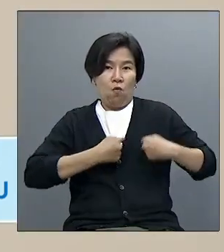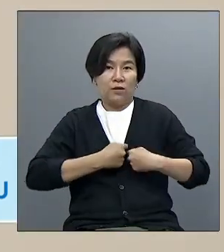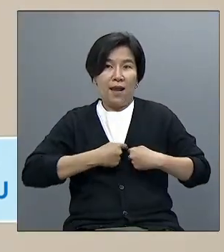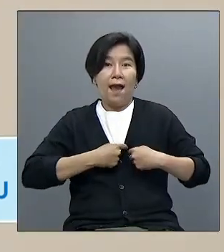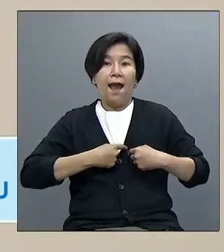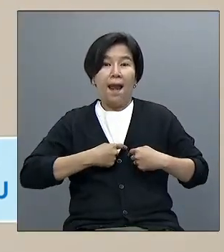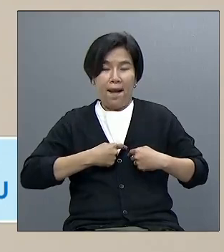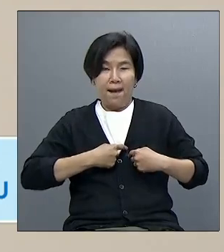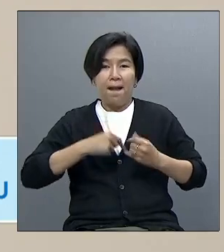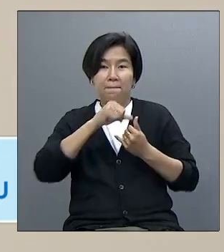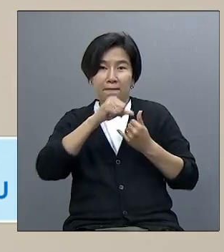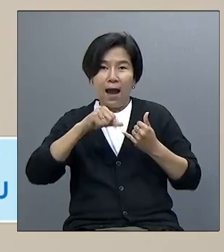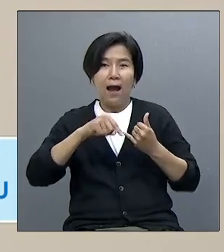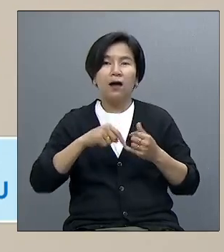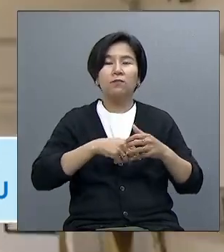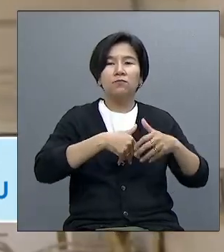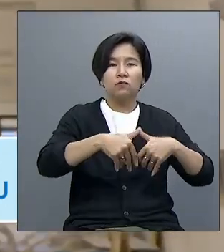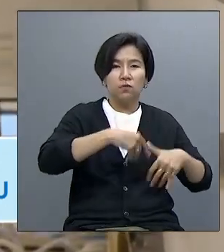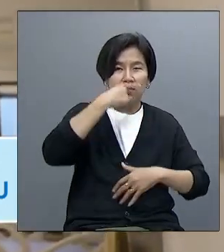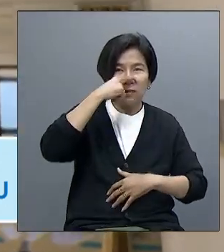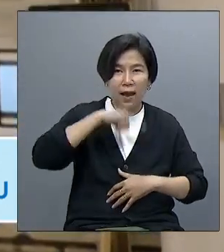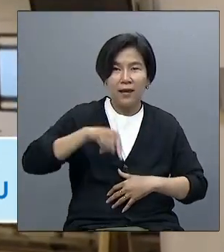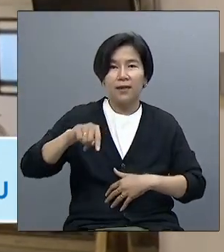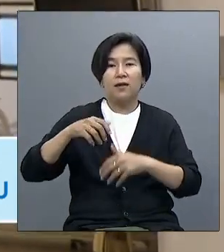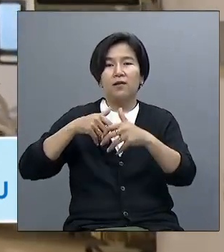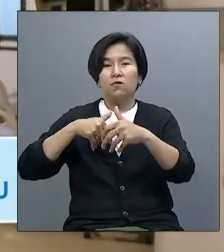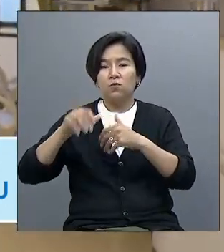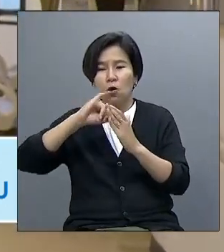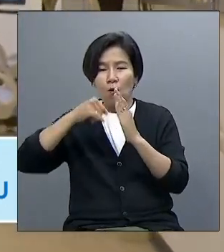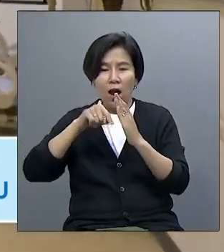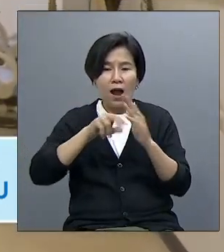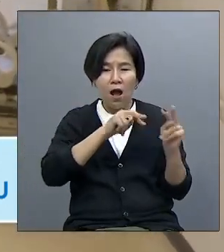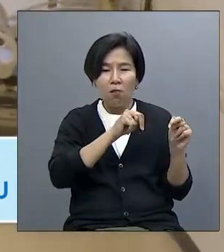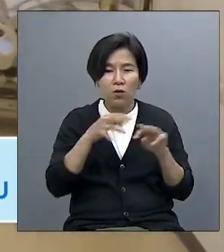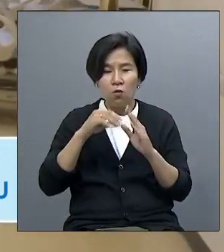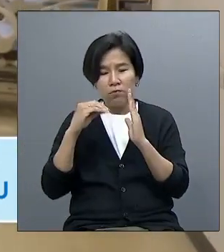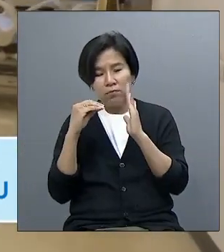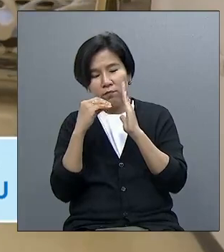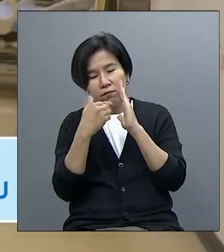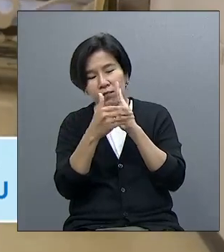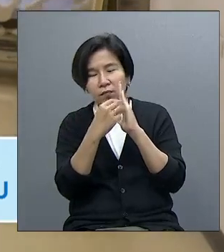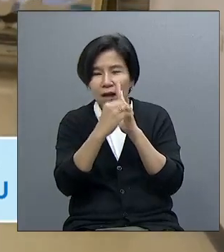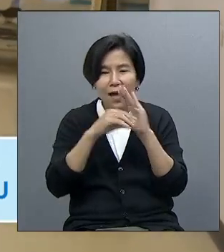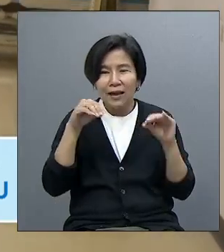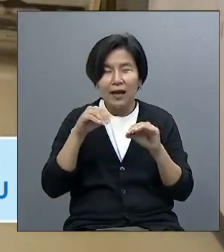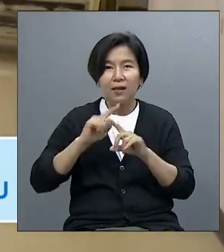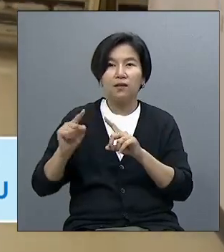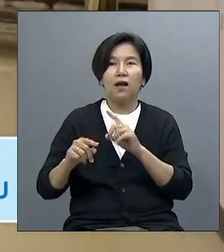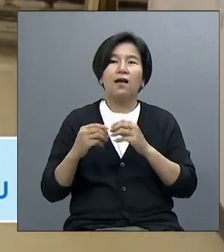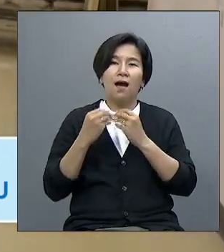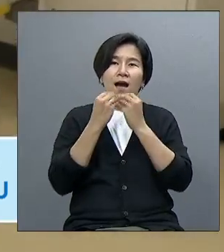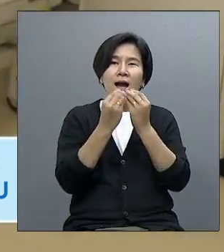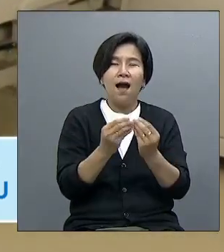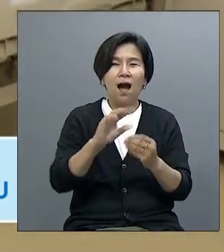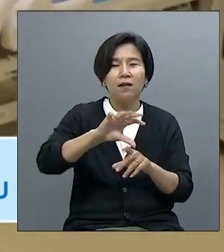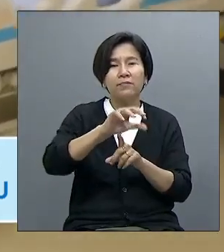ามารถช่วยชีวิตคนไทยทั้งชาวนครพนมแล้วก็จังหวัดใกล้เคียงรวมไปถึงพี่น้องสปป.ลาวให้ไม่ต้องเดินทางไปรักษ